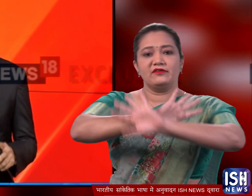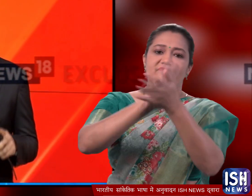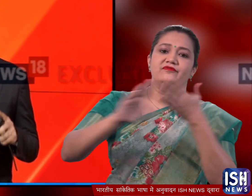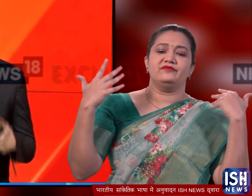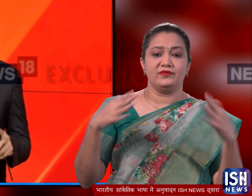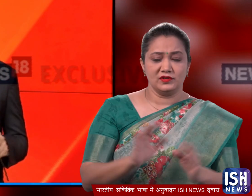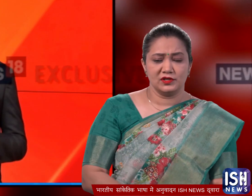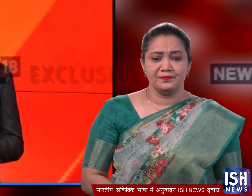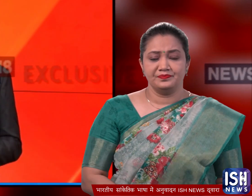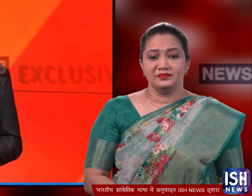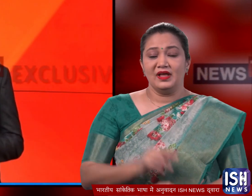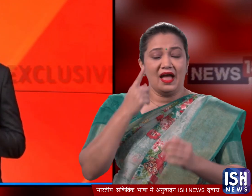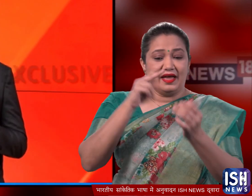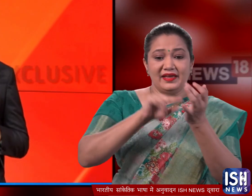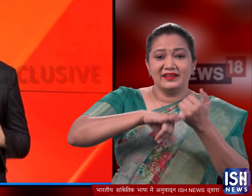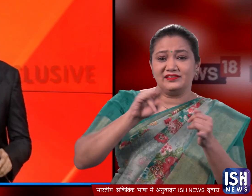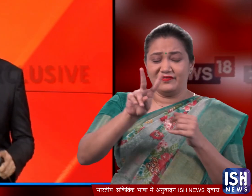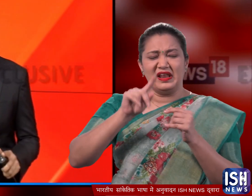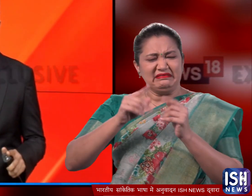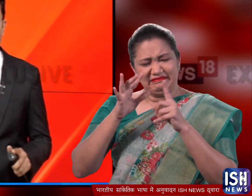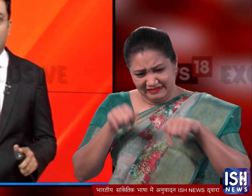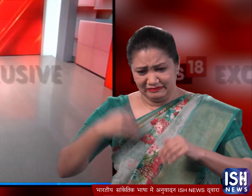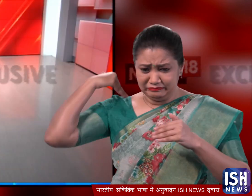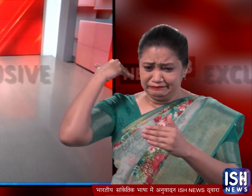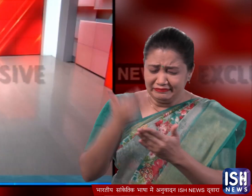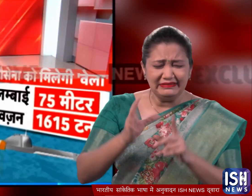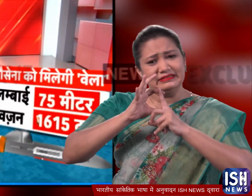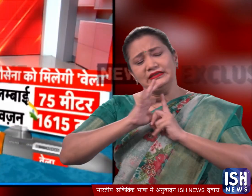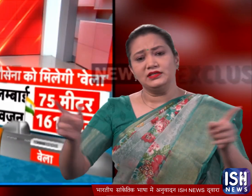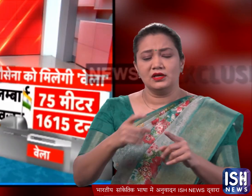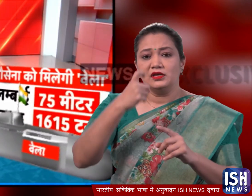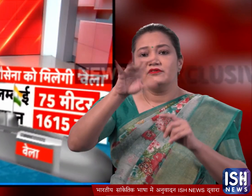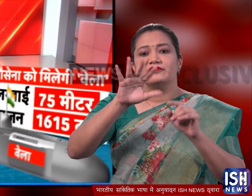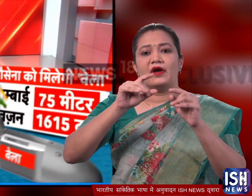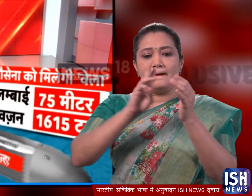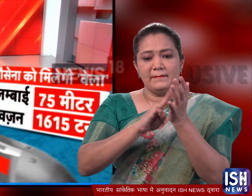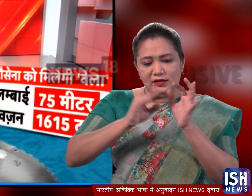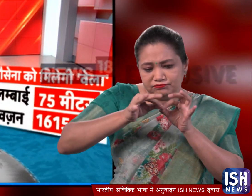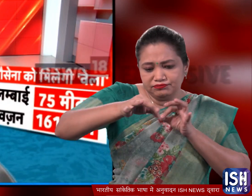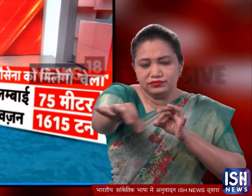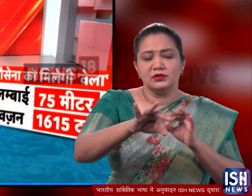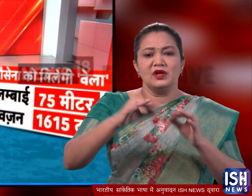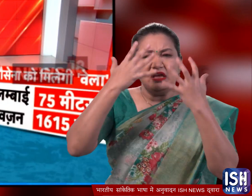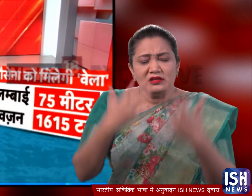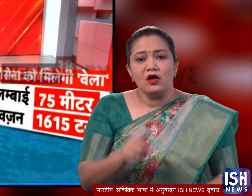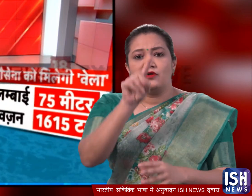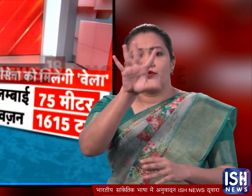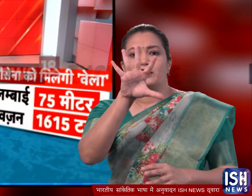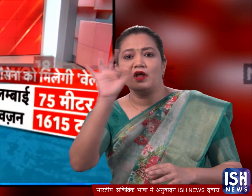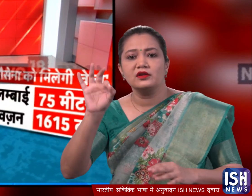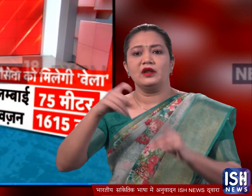जाएगा। लेकिन आईएनएस वेला अब तक की सबसे खतरनाक सबमरीन मानी जा रही है, जो 75 मीटर लंबी है और इसका वजन 1500 टन से भी